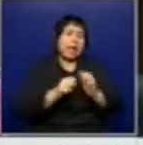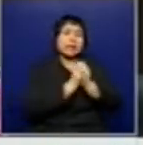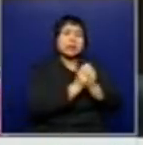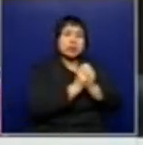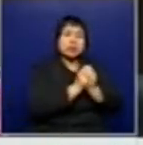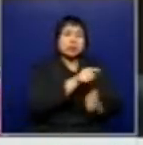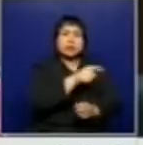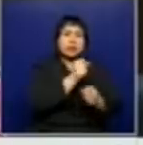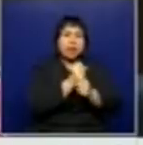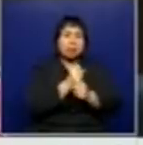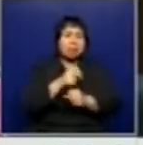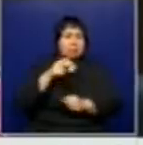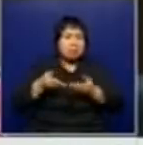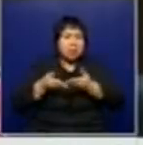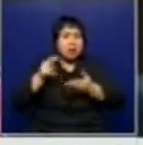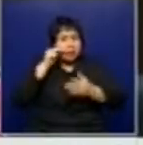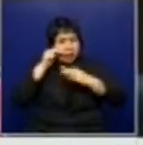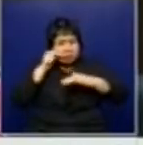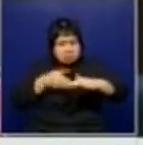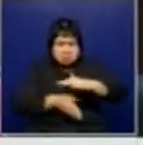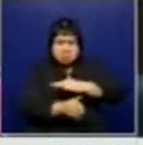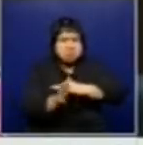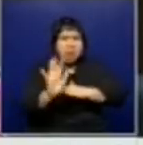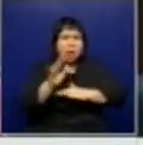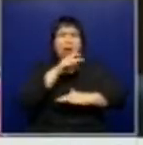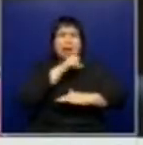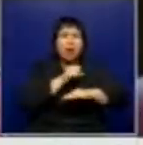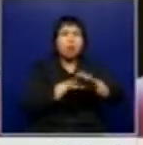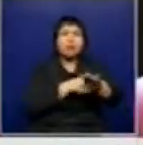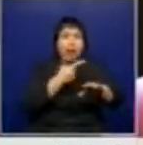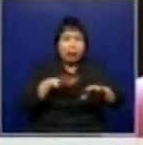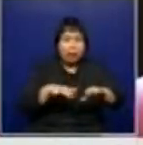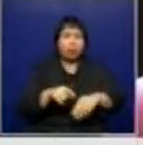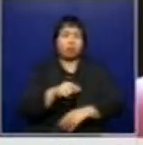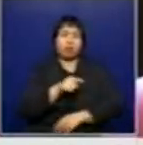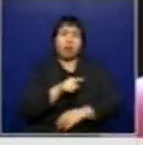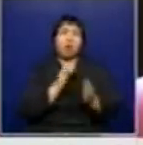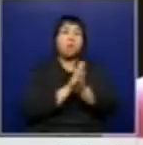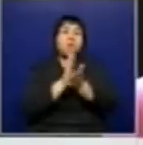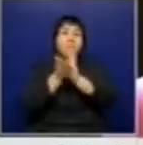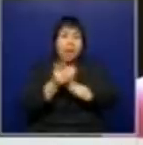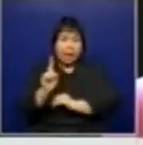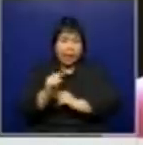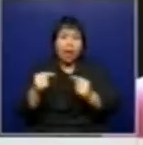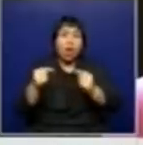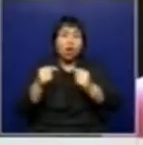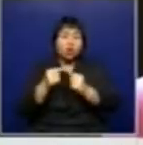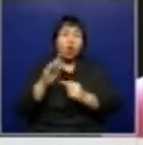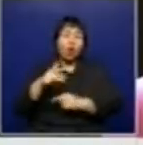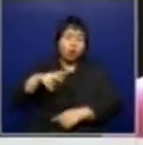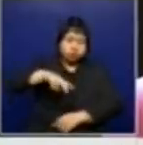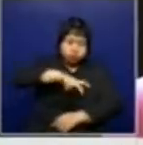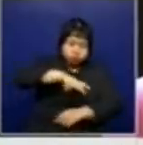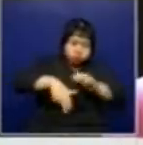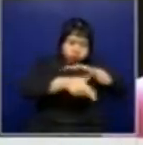ำน้ำพอเขาบอกเป็นสมัยสงครามโลกครั้งที่2ฮะเขาไปพัฒนาอากาศยานโดรน